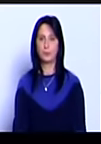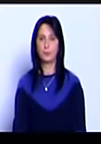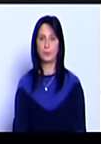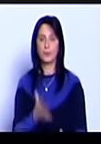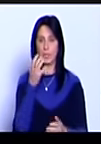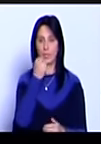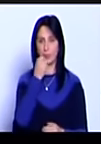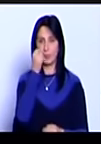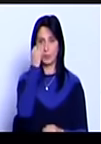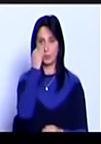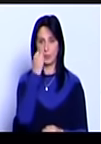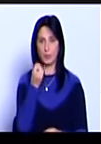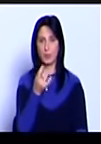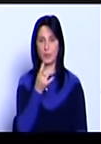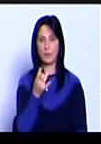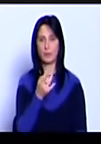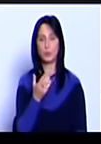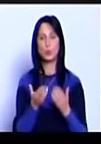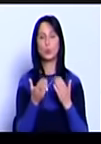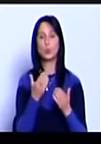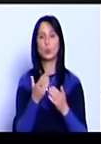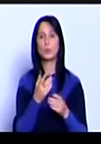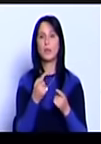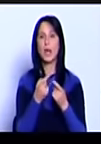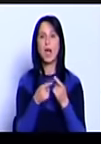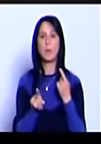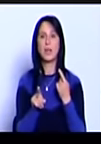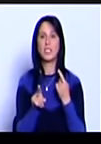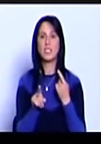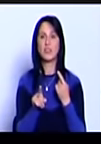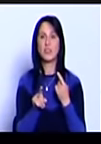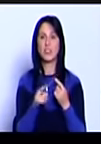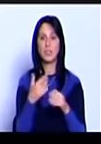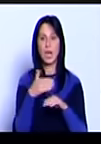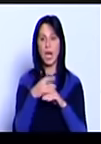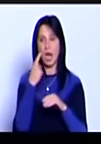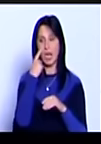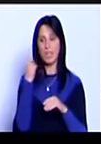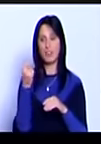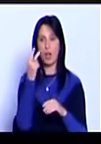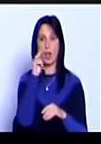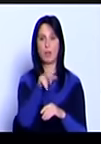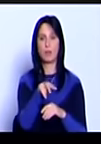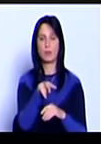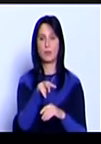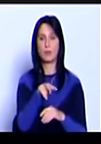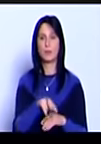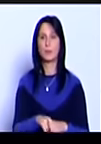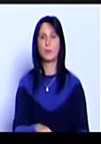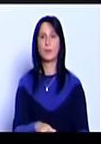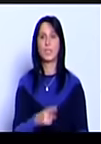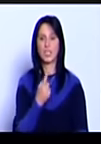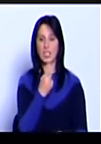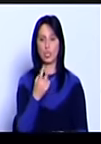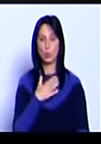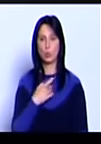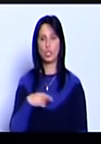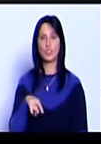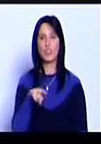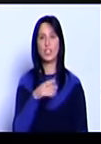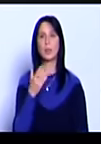დიდი მადლობა. კიდევ ერთხელ, თუმცა განმასხვავებელს გარეთვალი, გარეშეთვალი უფრო ხედავს. ახლა თითოეული ჩვენგანი